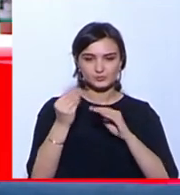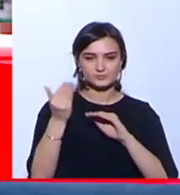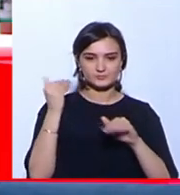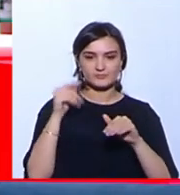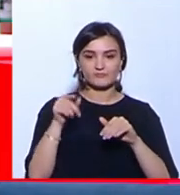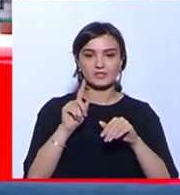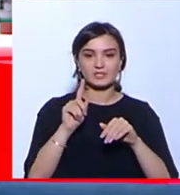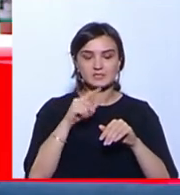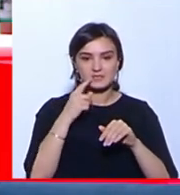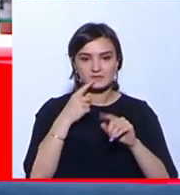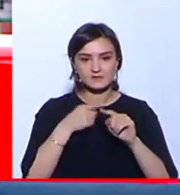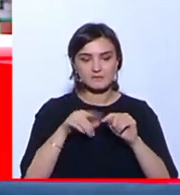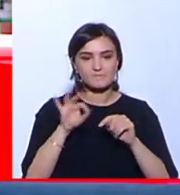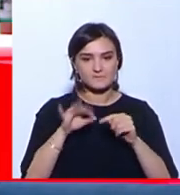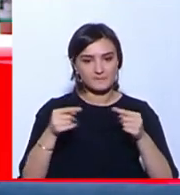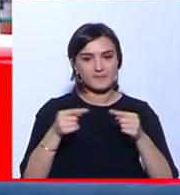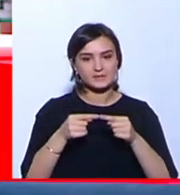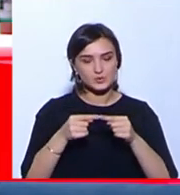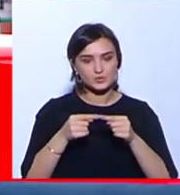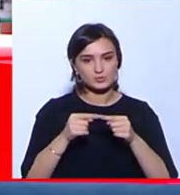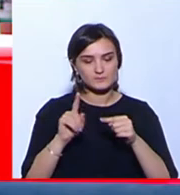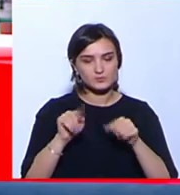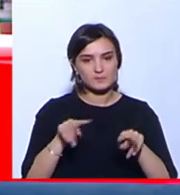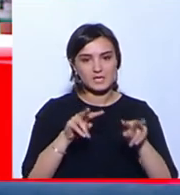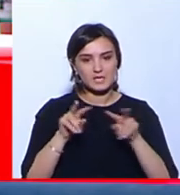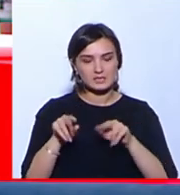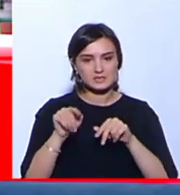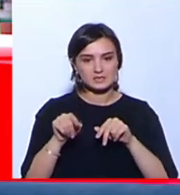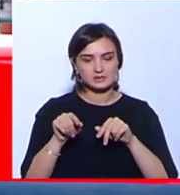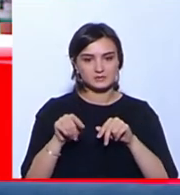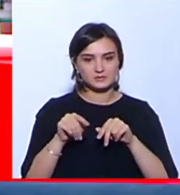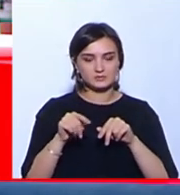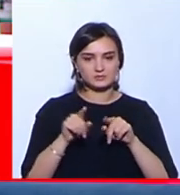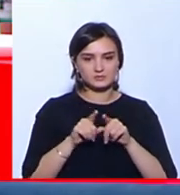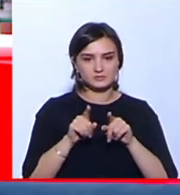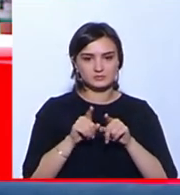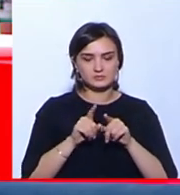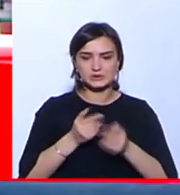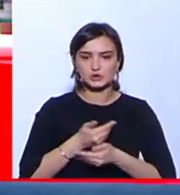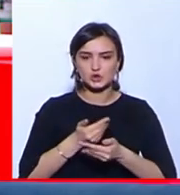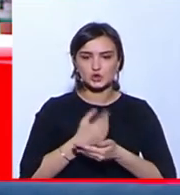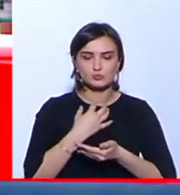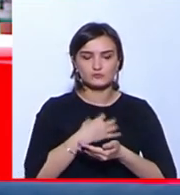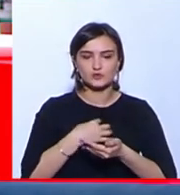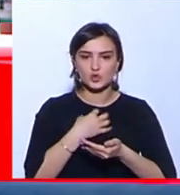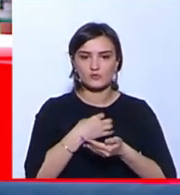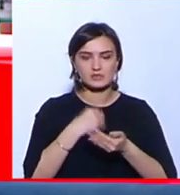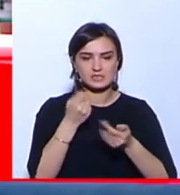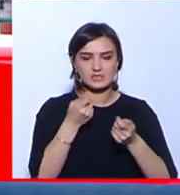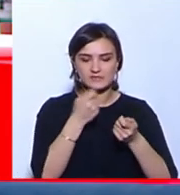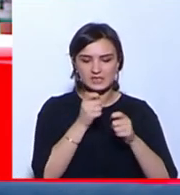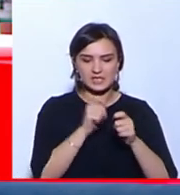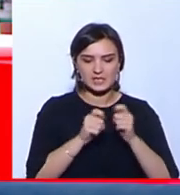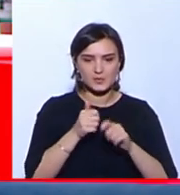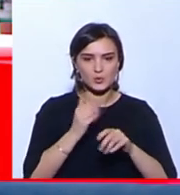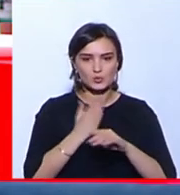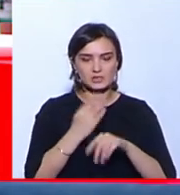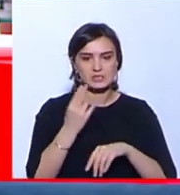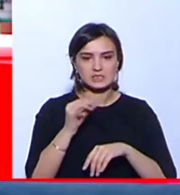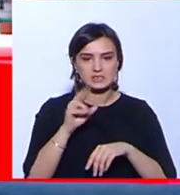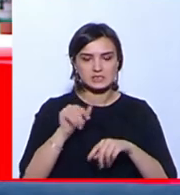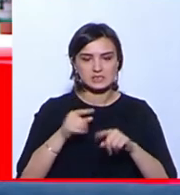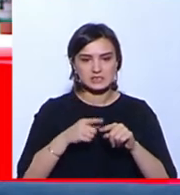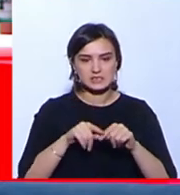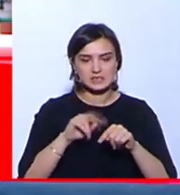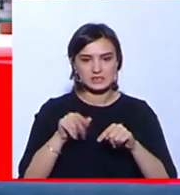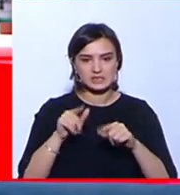ბრძანეთ, ქალბატონო ლალი, ამას ადასტურებს, რომ ასეთი გათამამება, თუნდაც ისეთი სასიცოცხლო მნიშვნელობის ნივთიერებებთან, როგორიც არის ცილა და